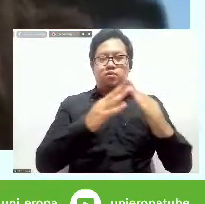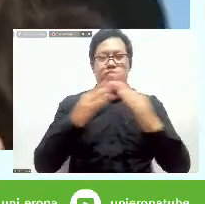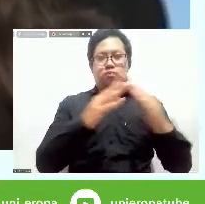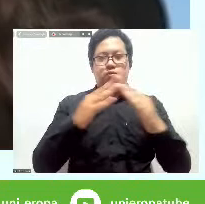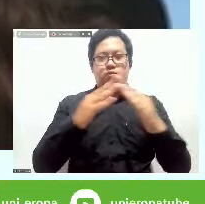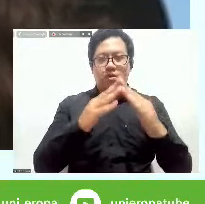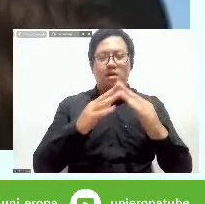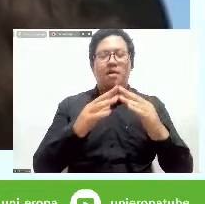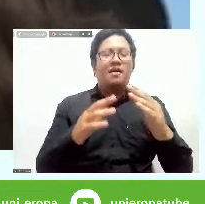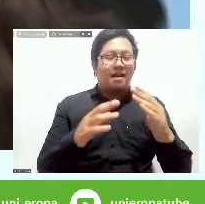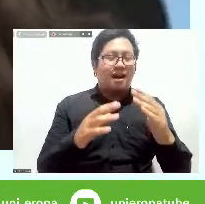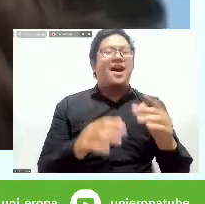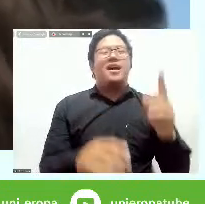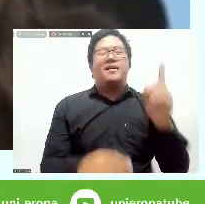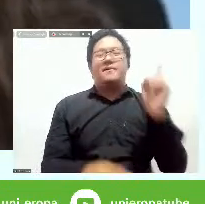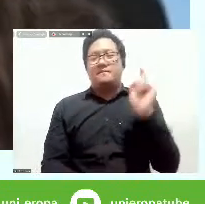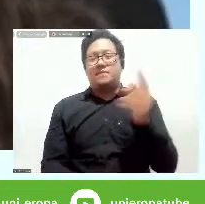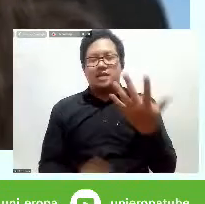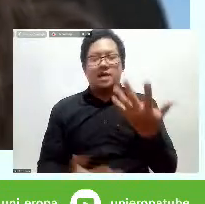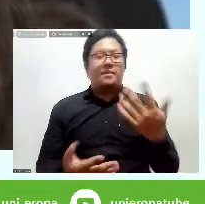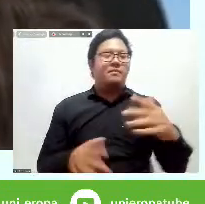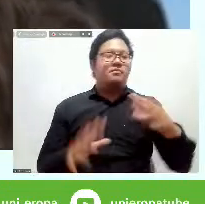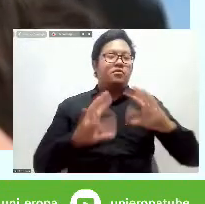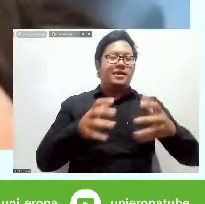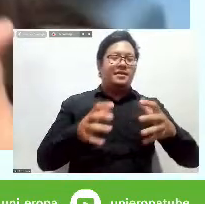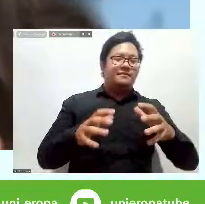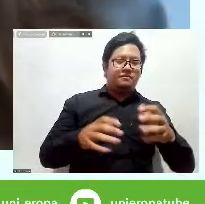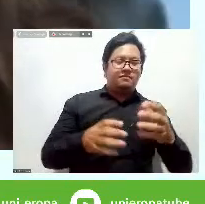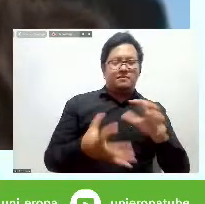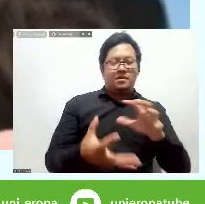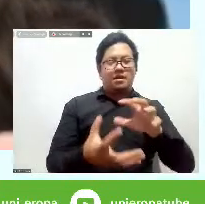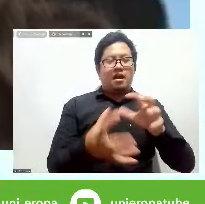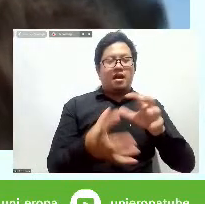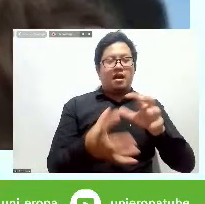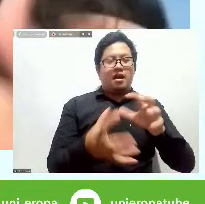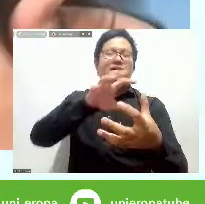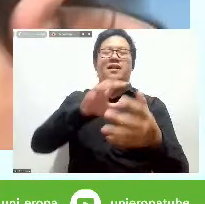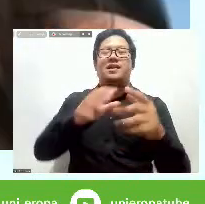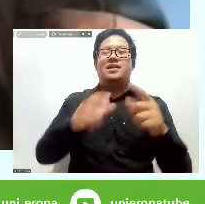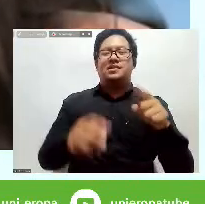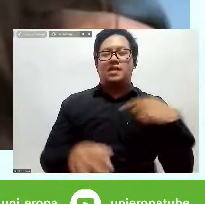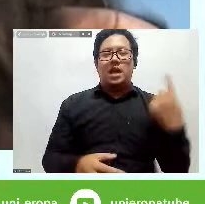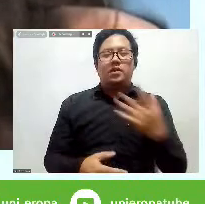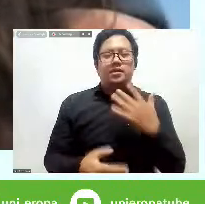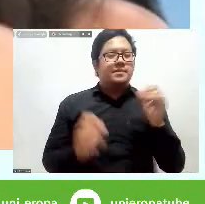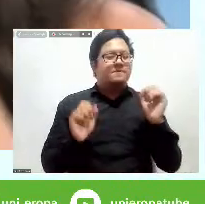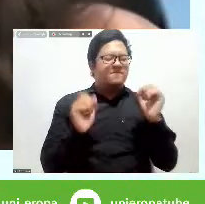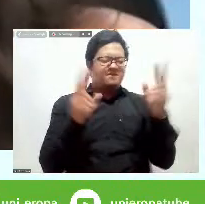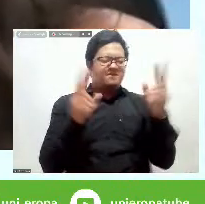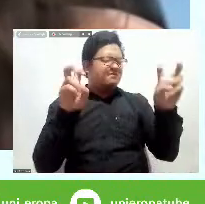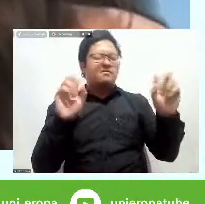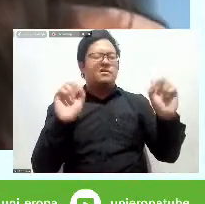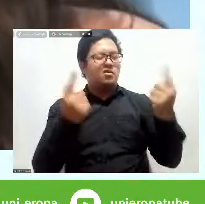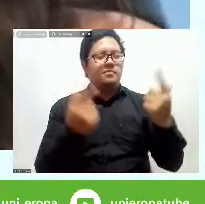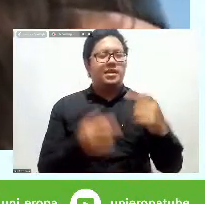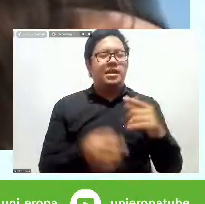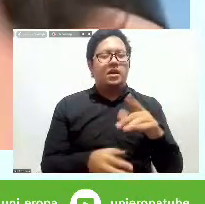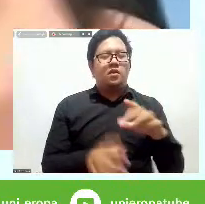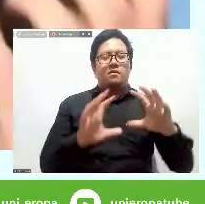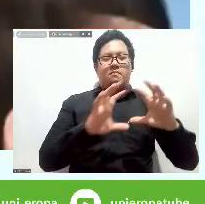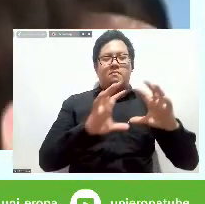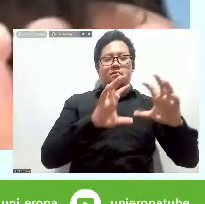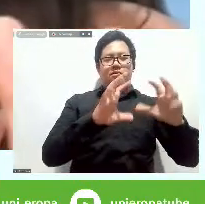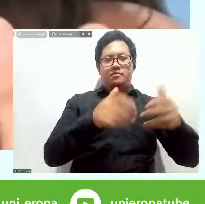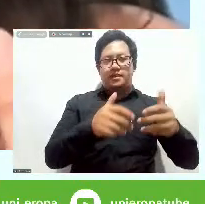bergerak karena bumi ini bernafas gitu dengan adanya perubahan iklim perubahan iklim bumi pun tanpa kita melakukan pemanasan